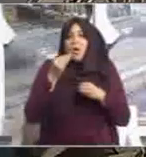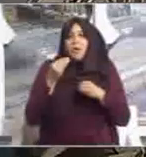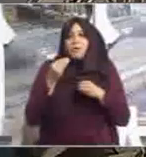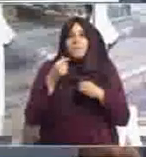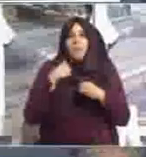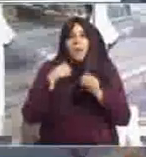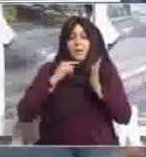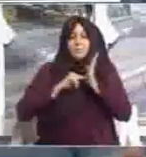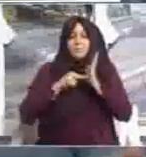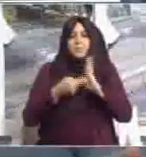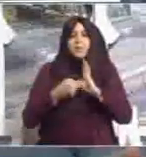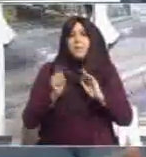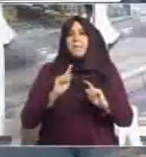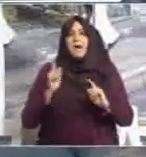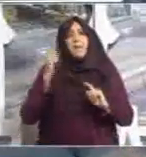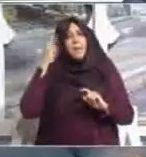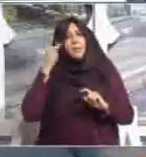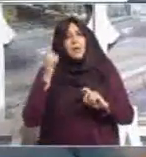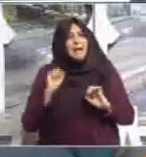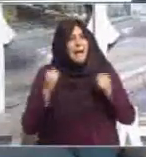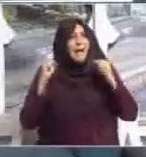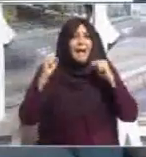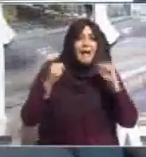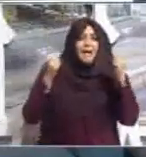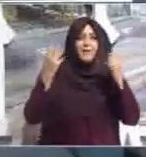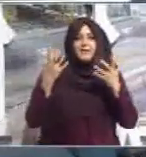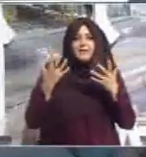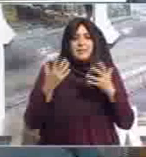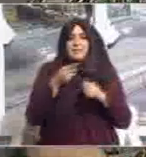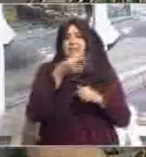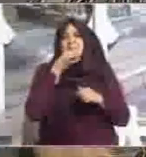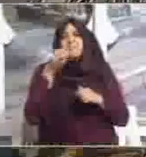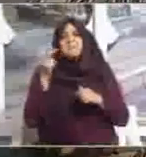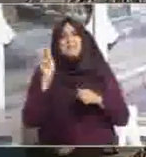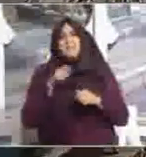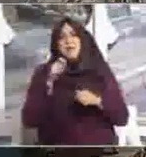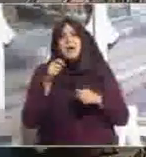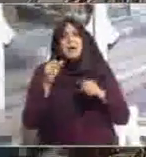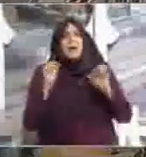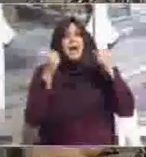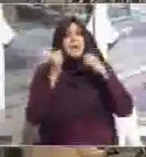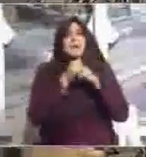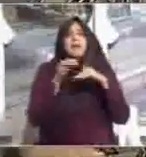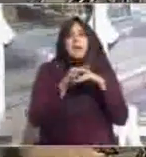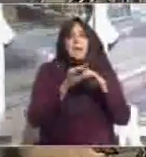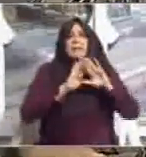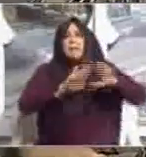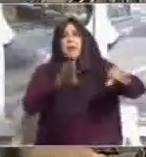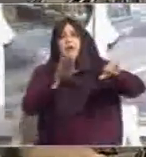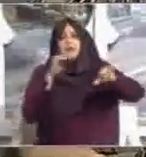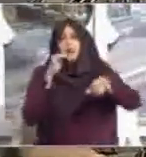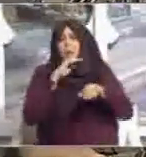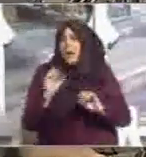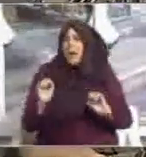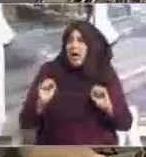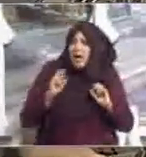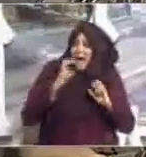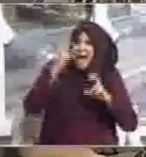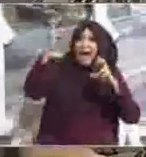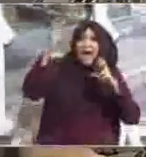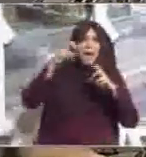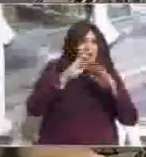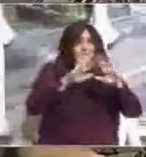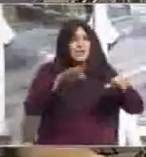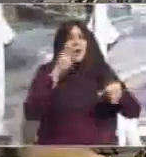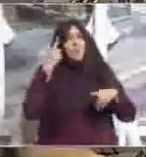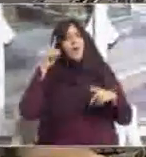احنا اليوم واحد يزعف بشيء بسيط مع زوجته يطلقها ينفجر بده يطلقها زعما هذا